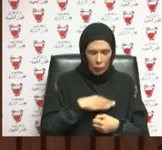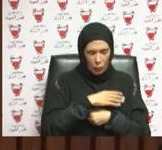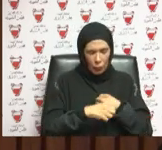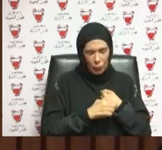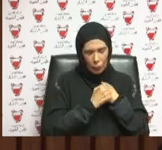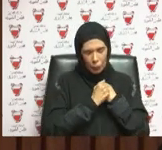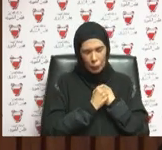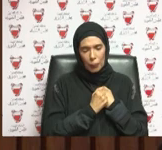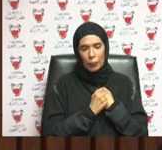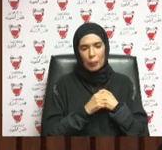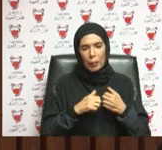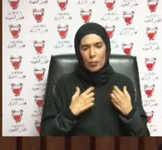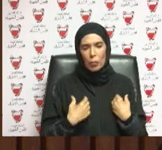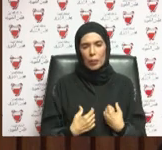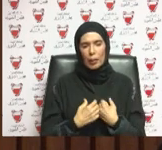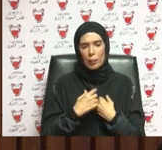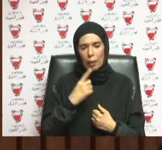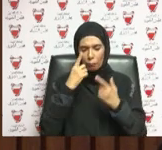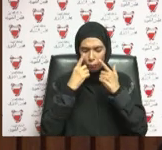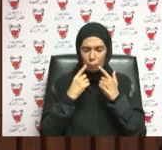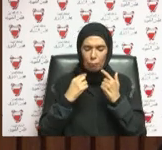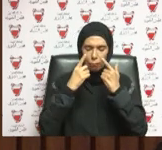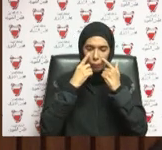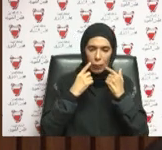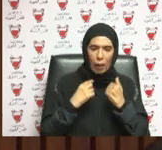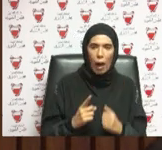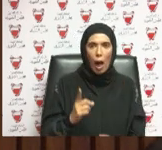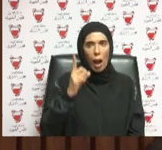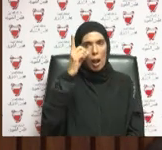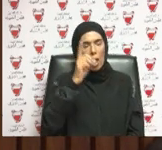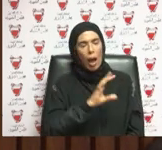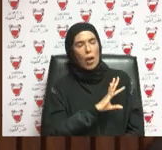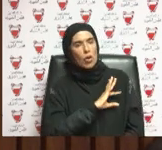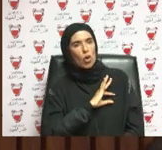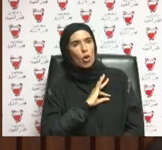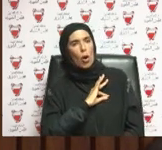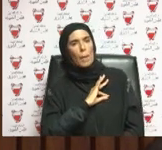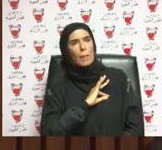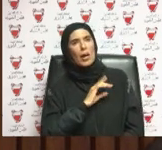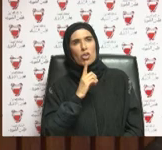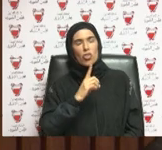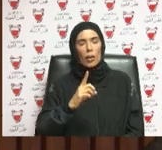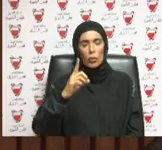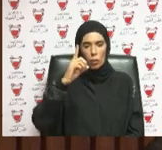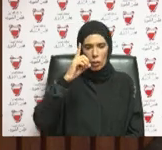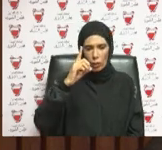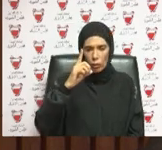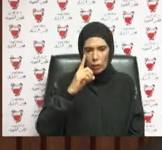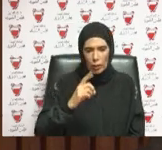بالحزن وأمتلأت العيون بالدمع. رحم الله الأمير خليفة بن سلمان الخليفة واسكن